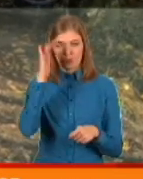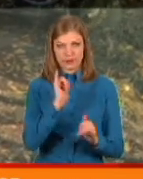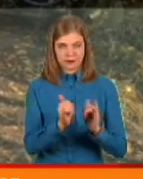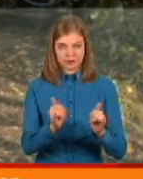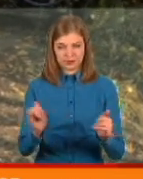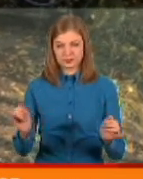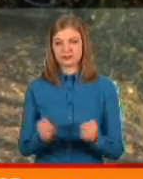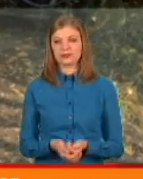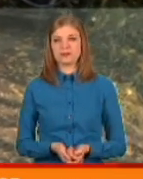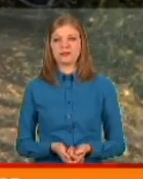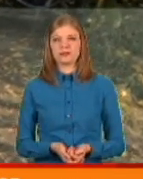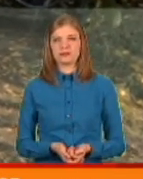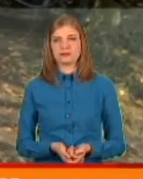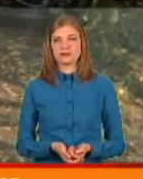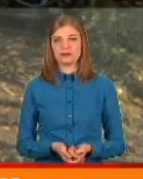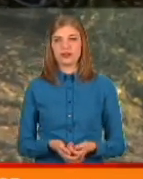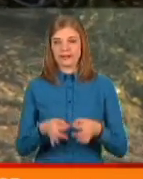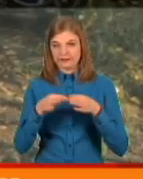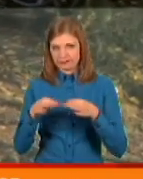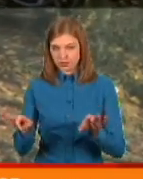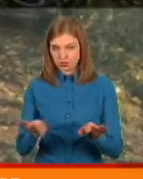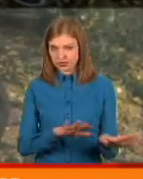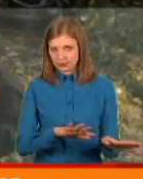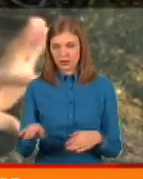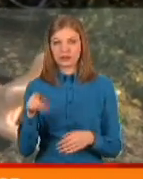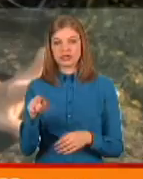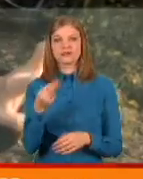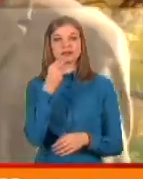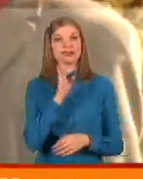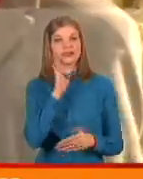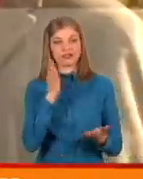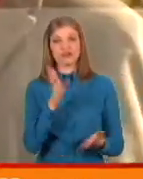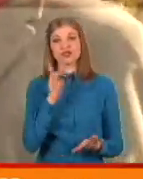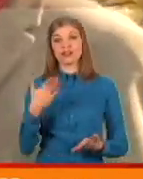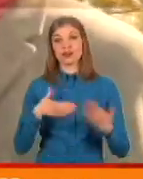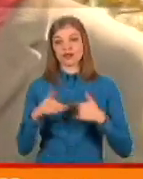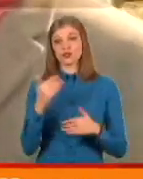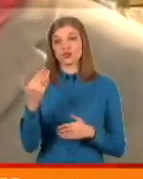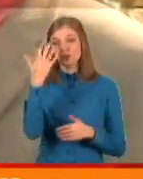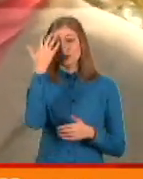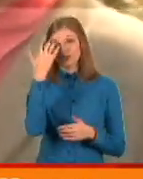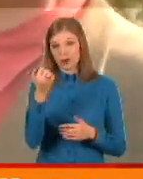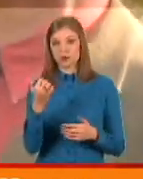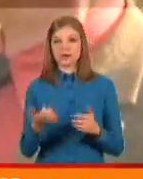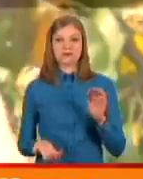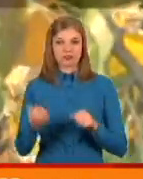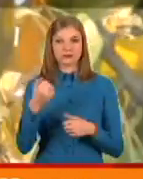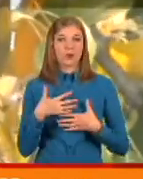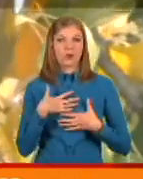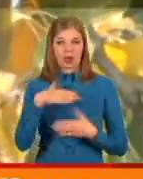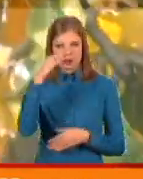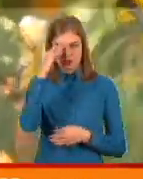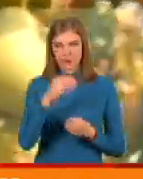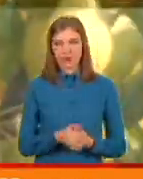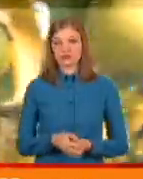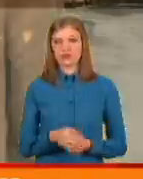водички, от, випускаю їх, а не завтракаю. Жінка радіє, що її захоплення підтримав коханий чоловік.